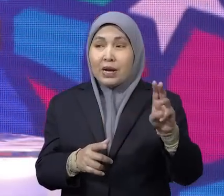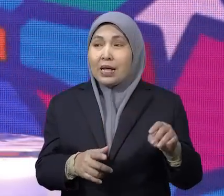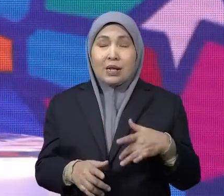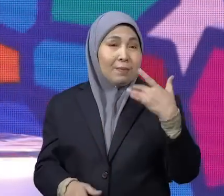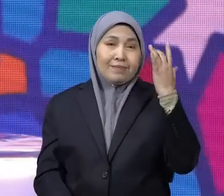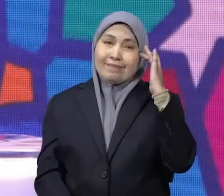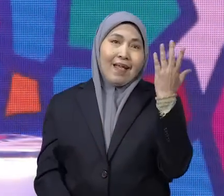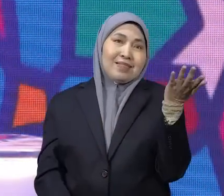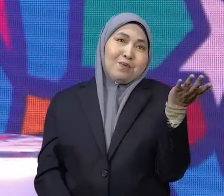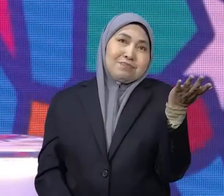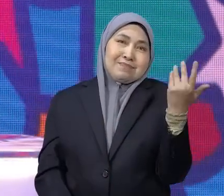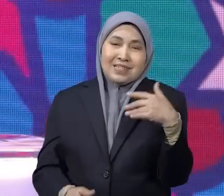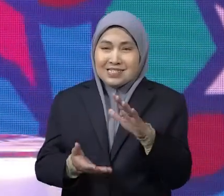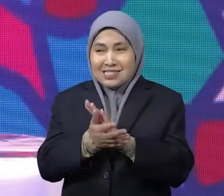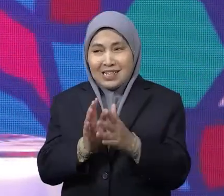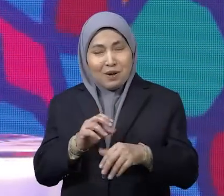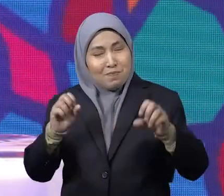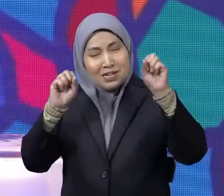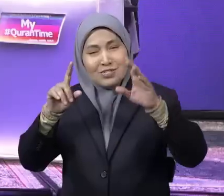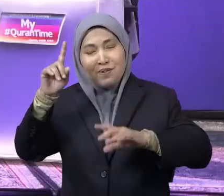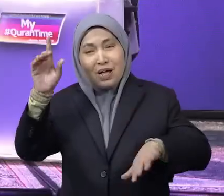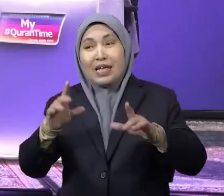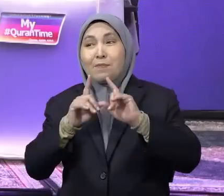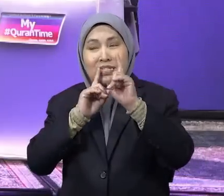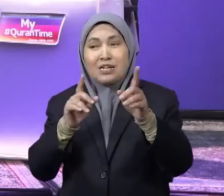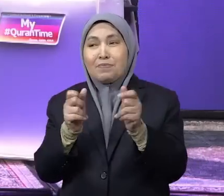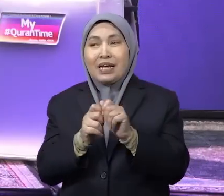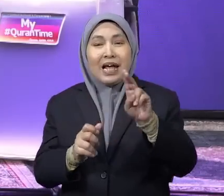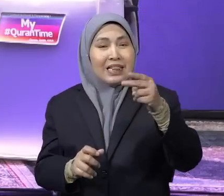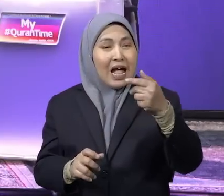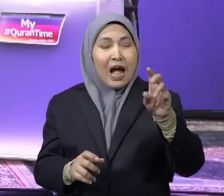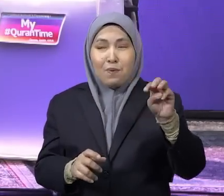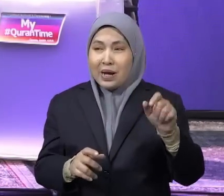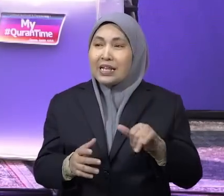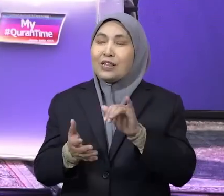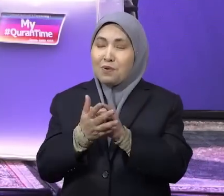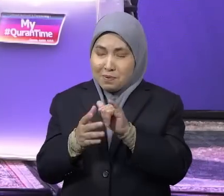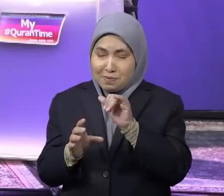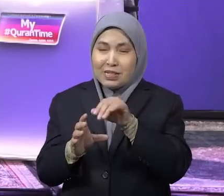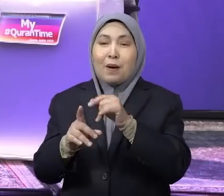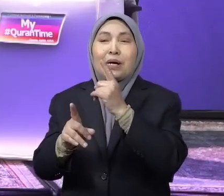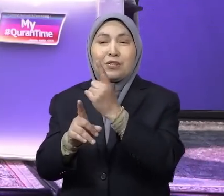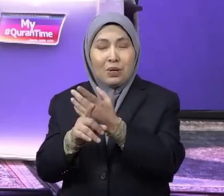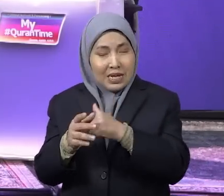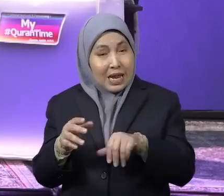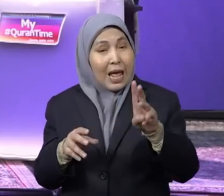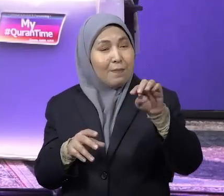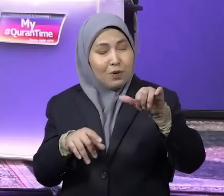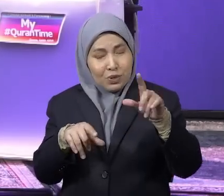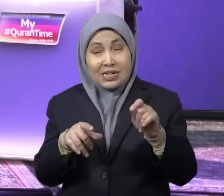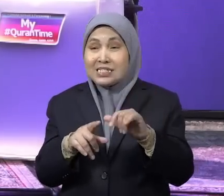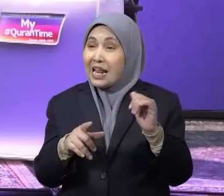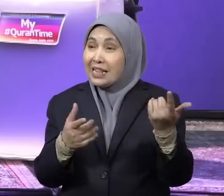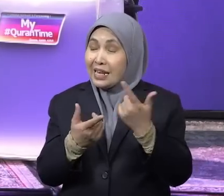lah. Masya Allah. So tuan-tuan yang menjawab dengan Nahawan tadi tu, kira betul lah. Betul. Ini kelebihan My Quran Time eh. Allah.